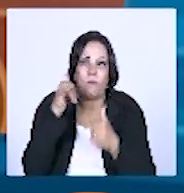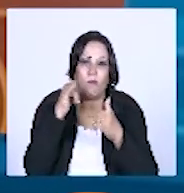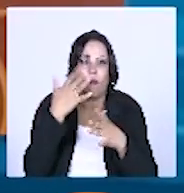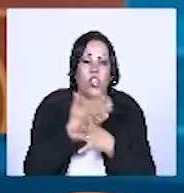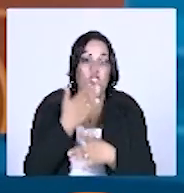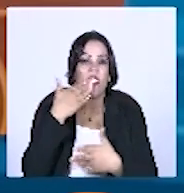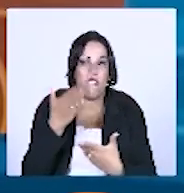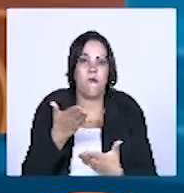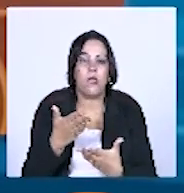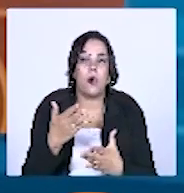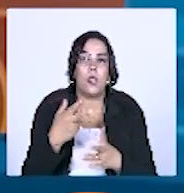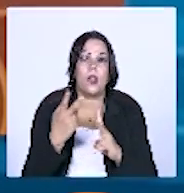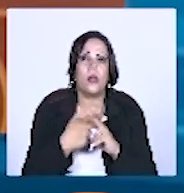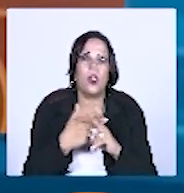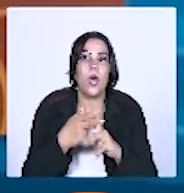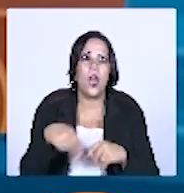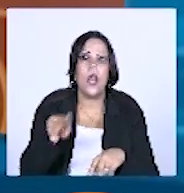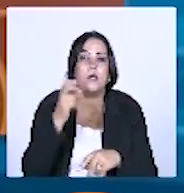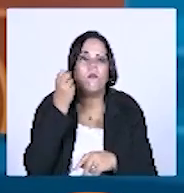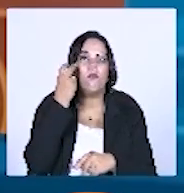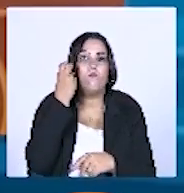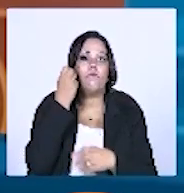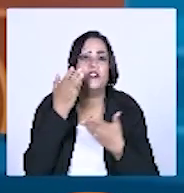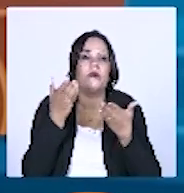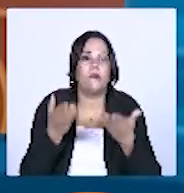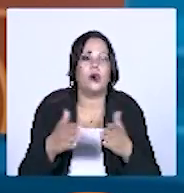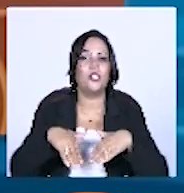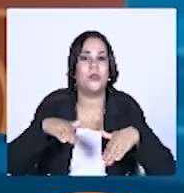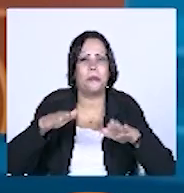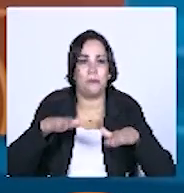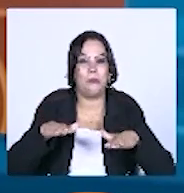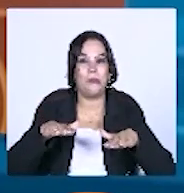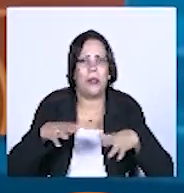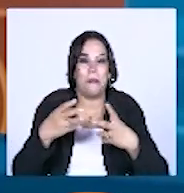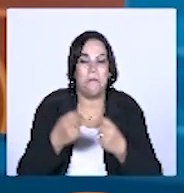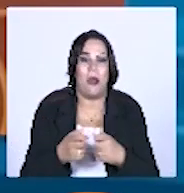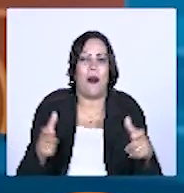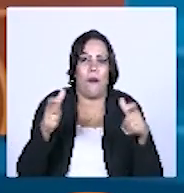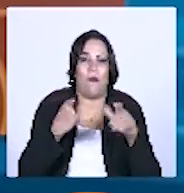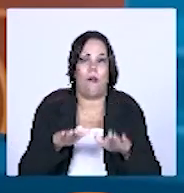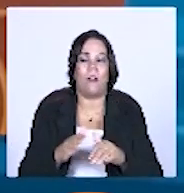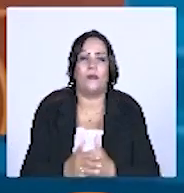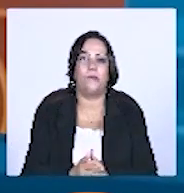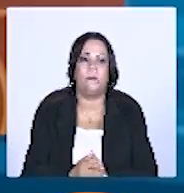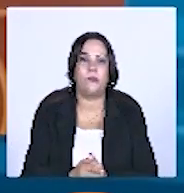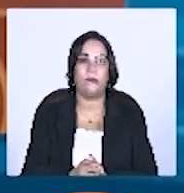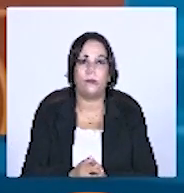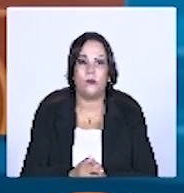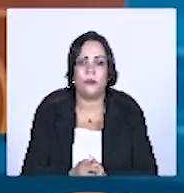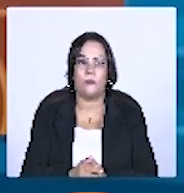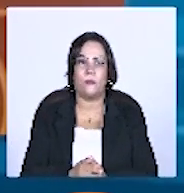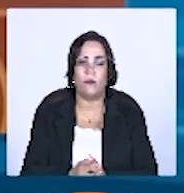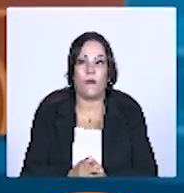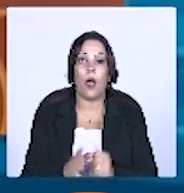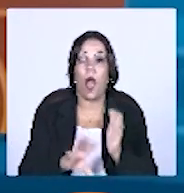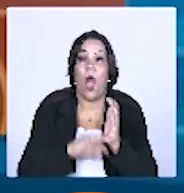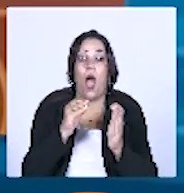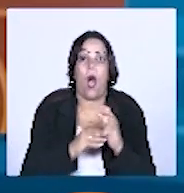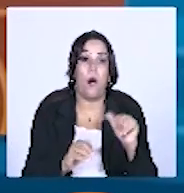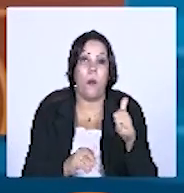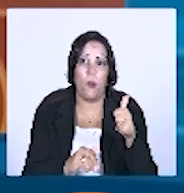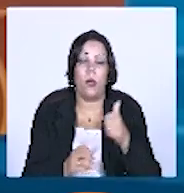من جانب المثقفين الذين كانوا في القاعه معه يعني اول